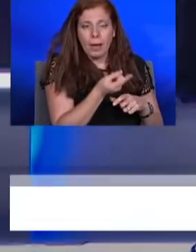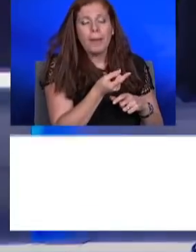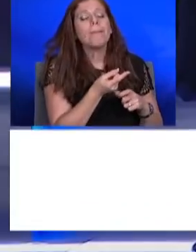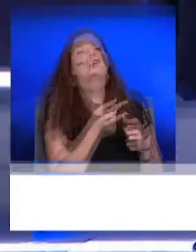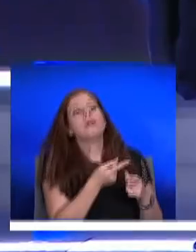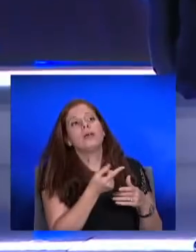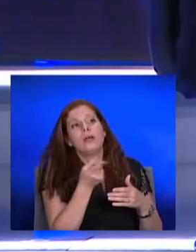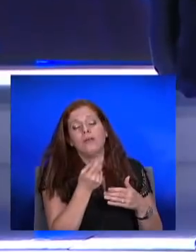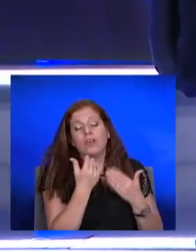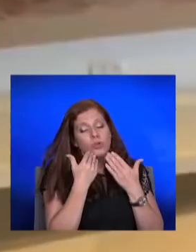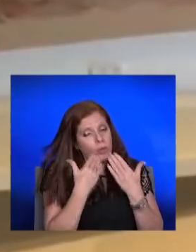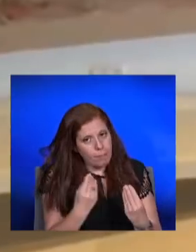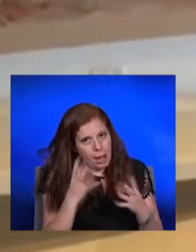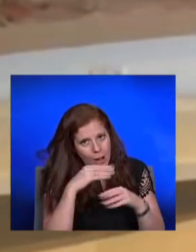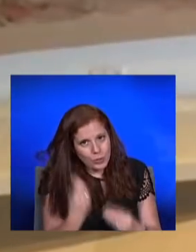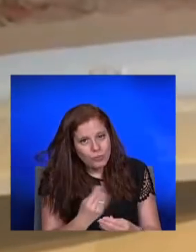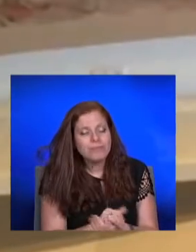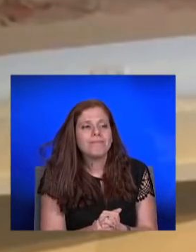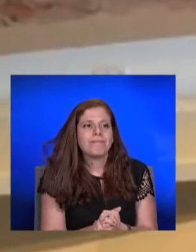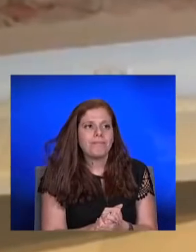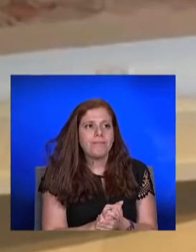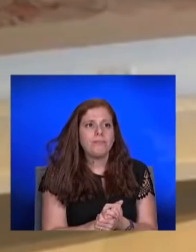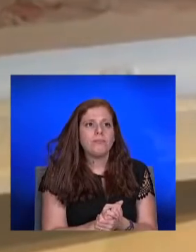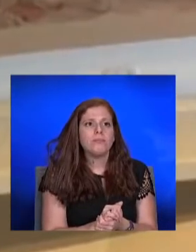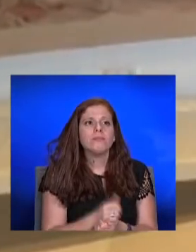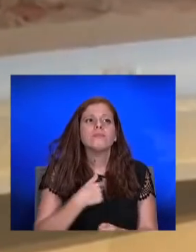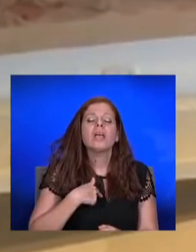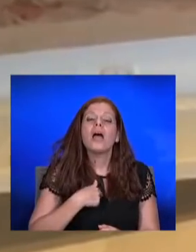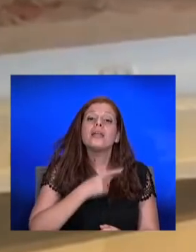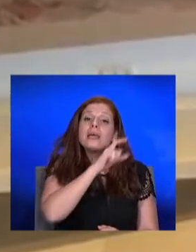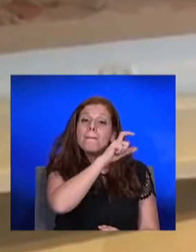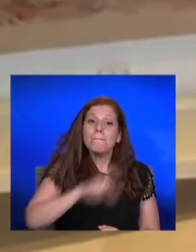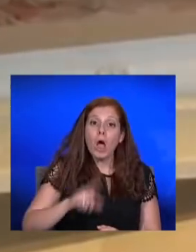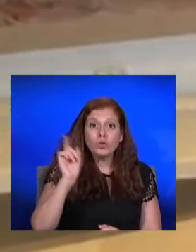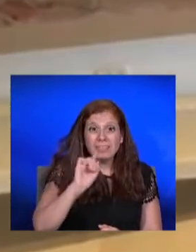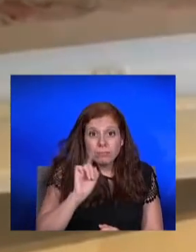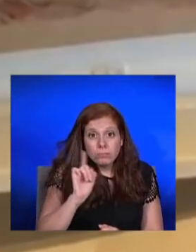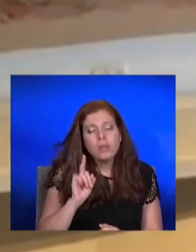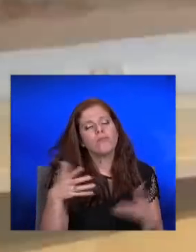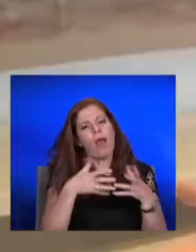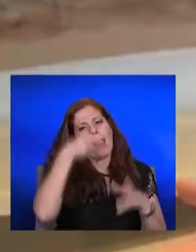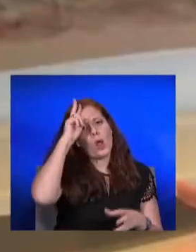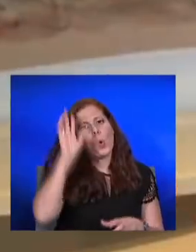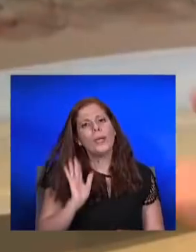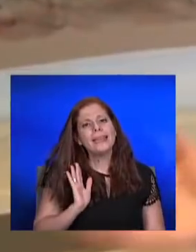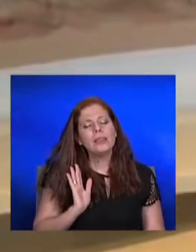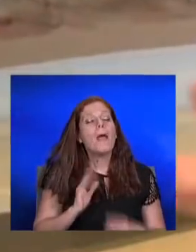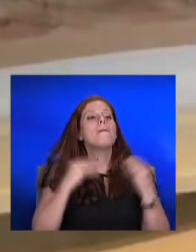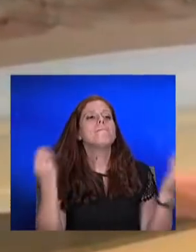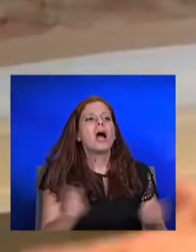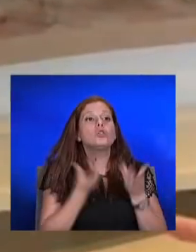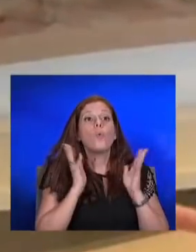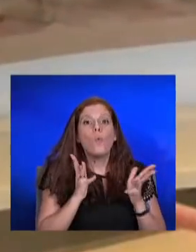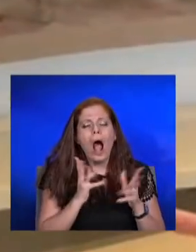לילה טוב. לילה טוב. אני דווקא את האצבע המאשימה שלי מפנה לכיוון סיעת הליכוד. משהו רע עובר עליהם. בסך הכל